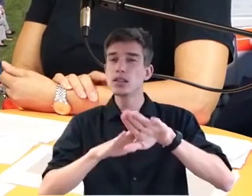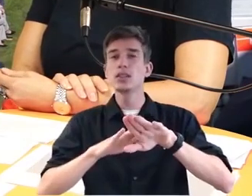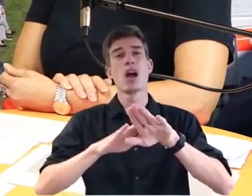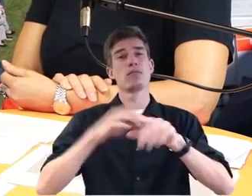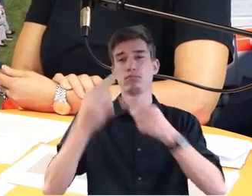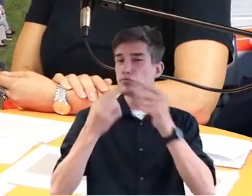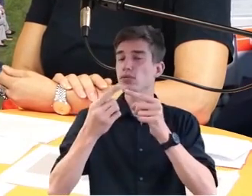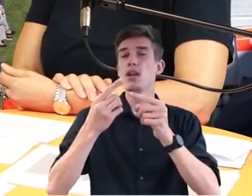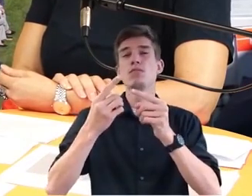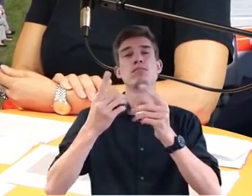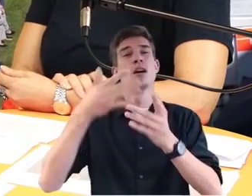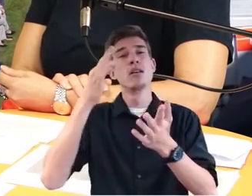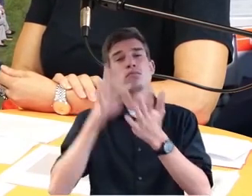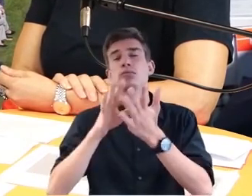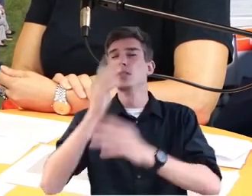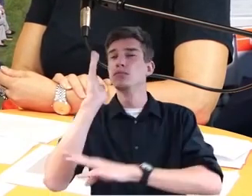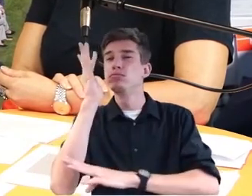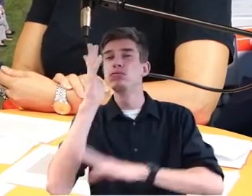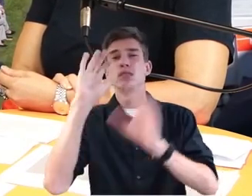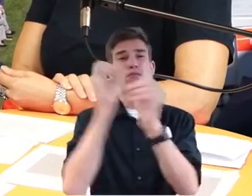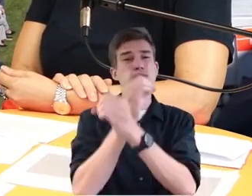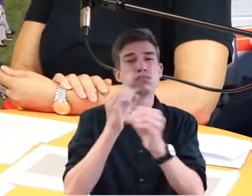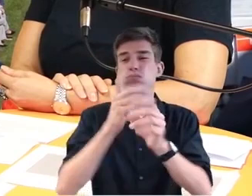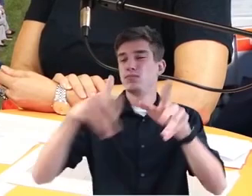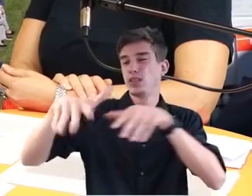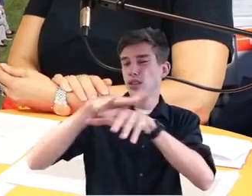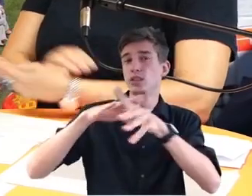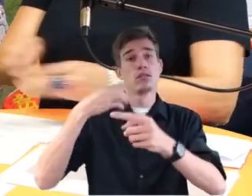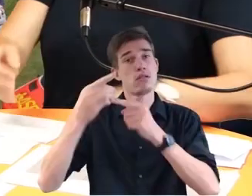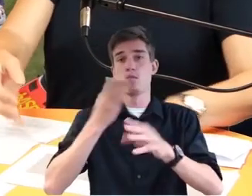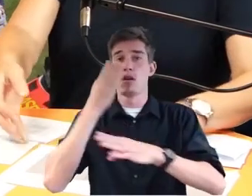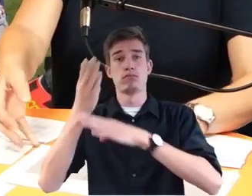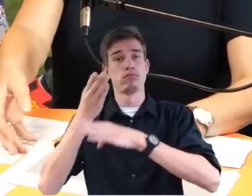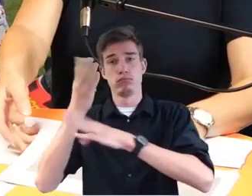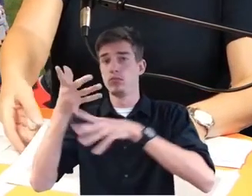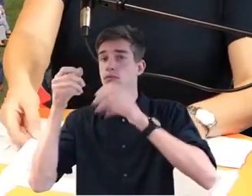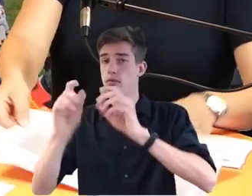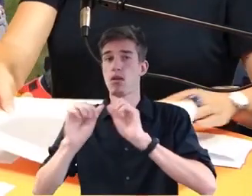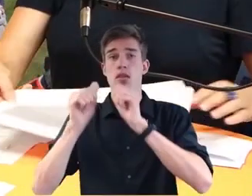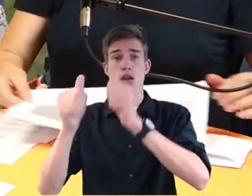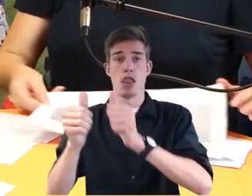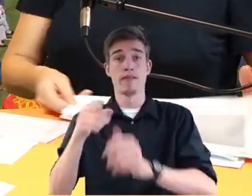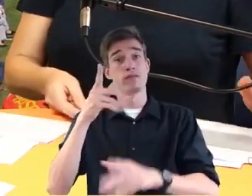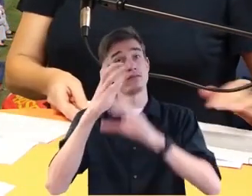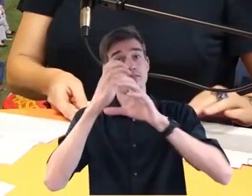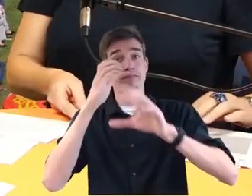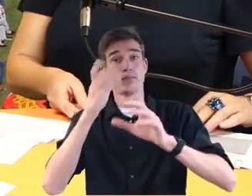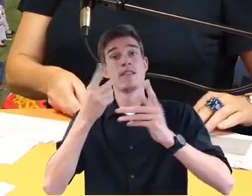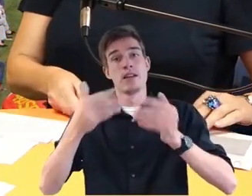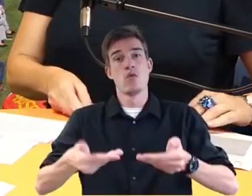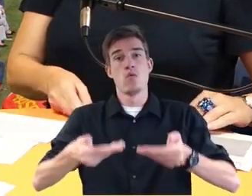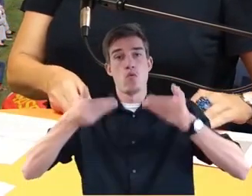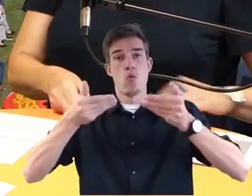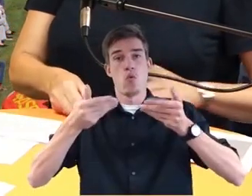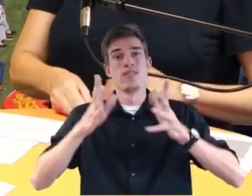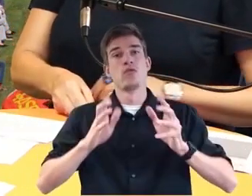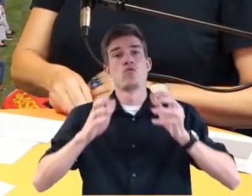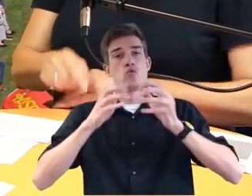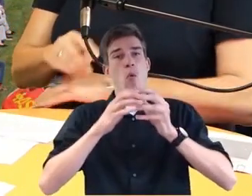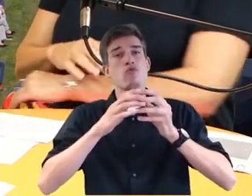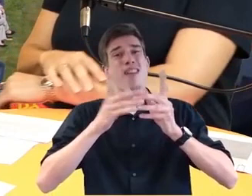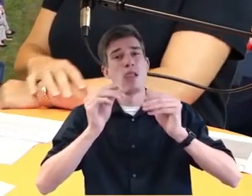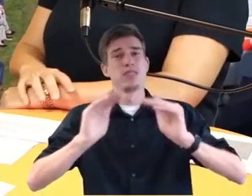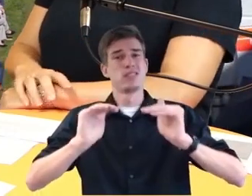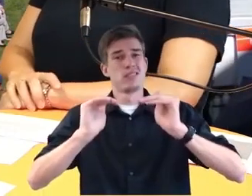kommen sollen, das sowohl urban als auch in der Fläche. Und insoweit haben wir ein Fahrzeug, was etwas hochbeiniger baut als die kommunalen